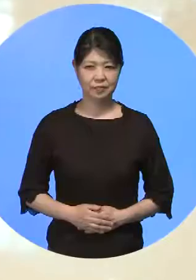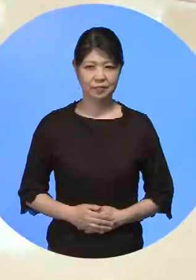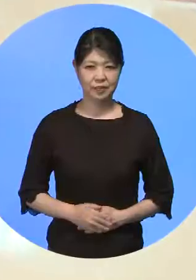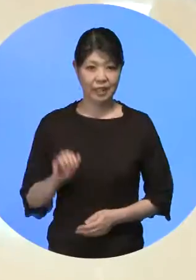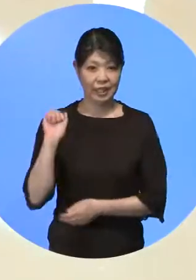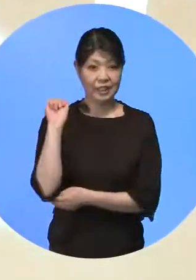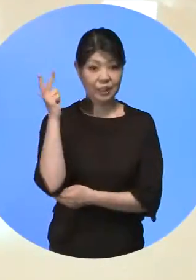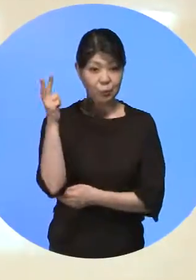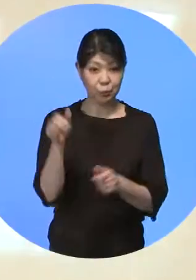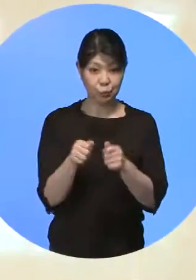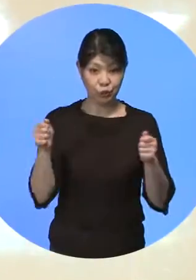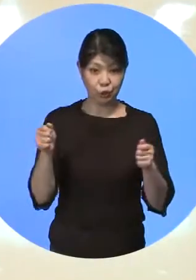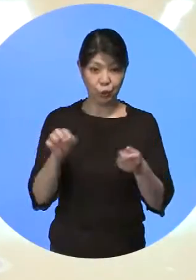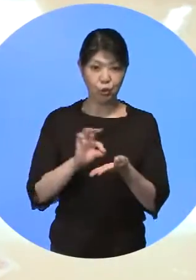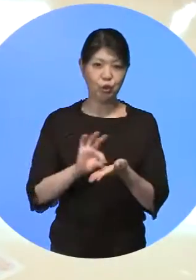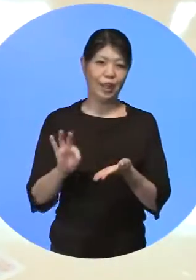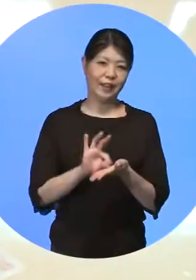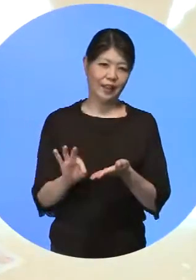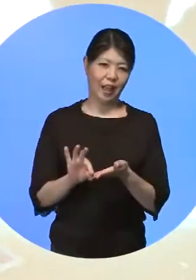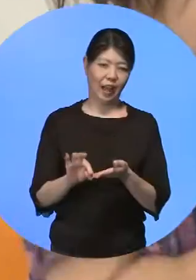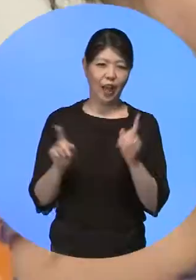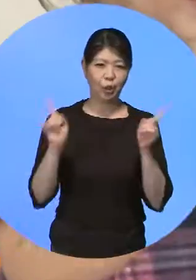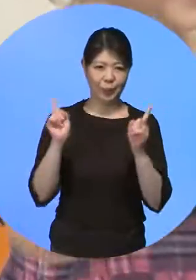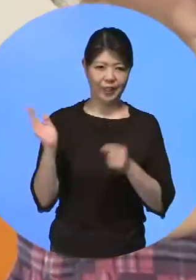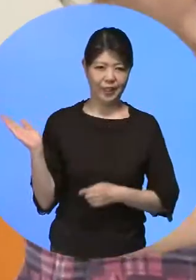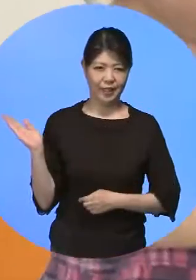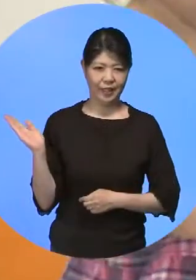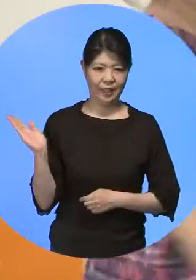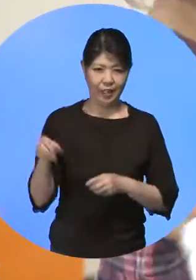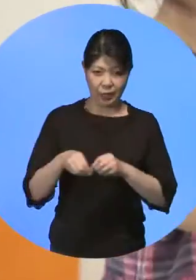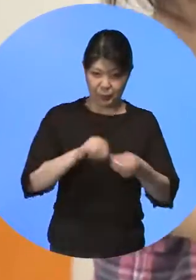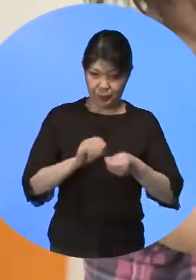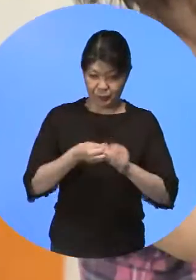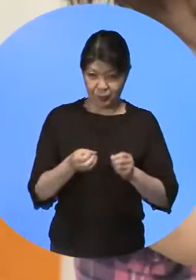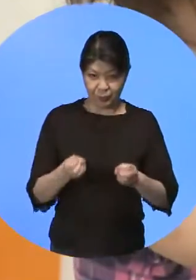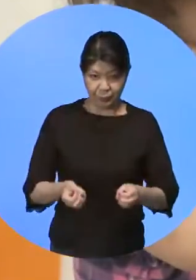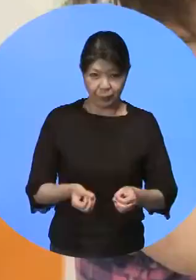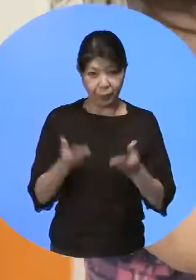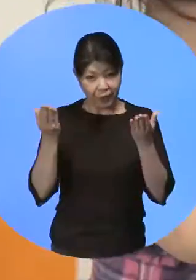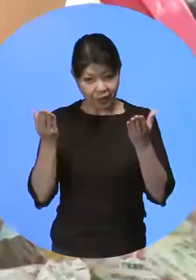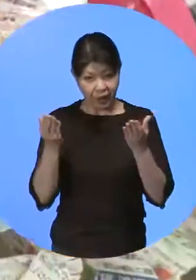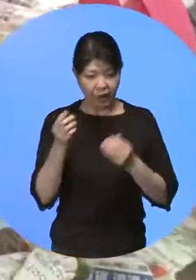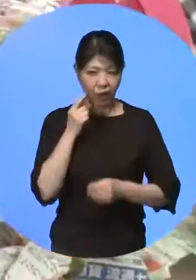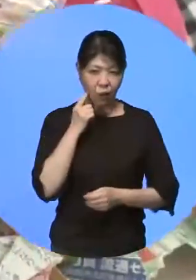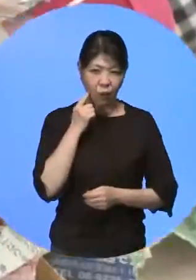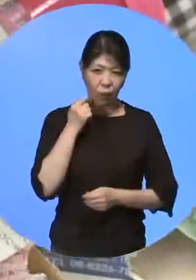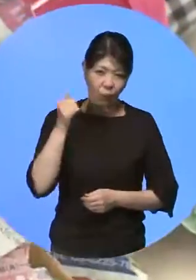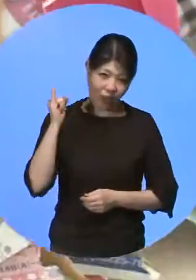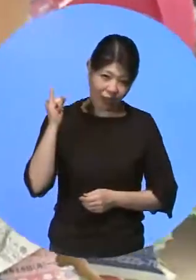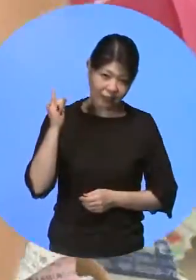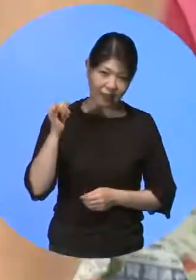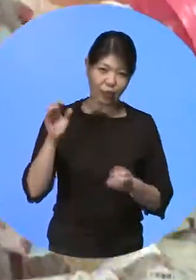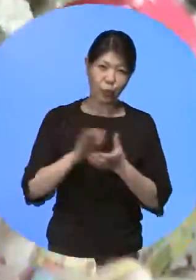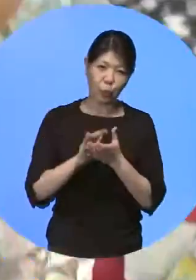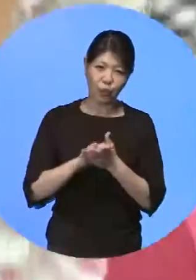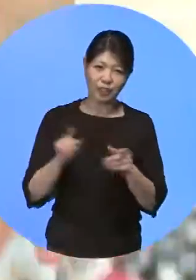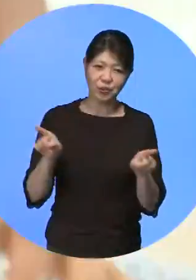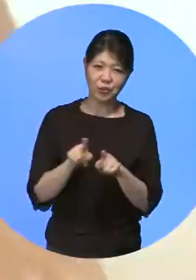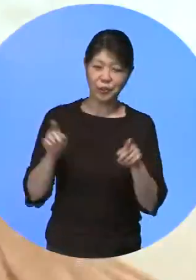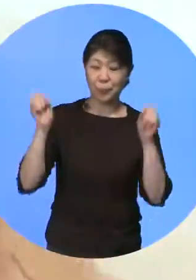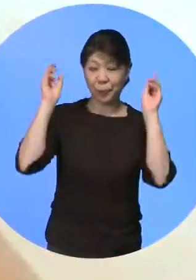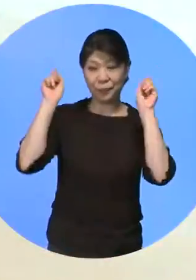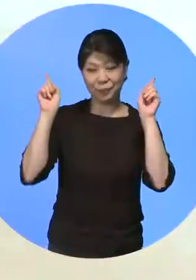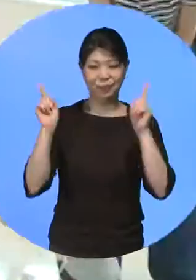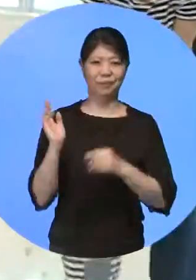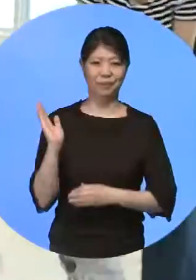その後、新聞紙を使った紙遊び。自分たちで新聞紙をちぎり紙吹雪を作り、お母さ